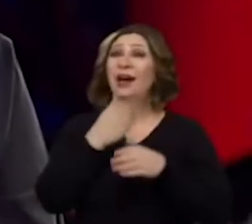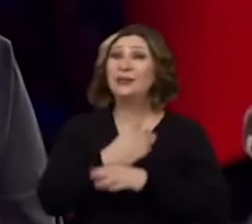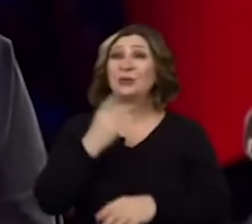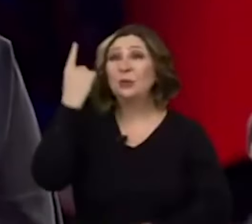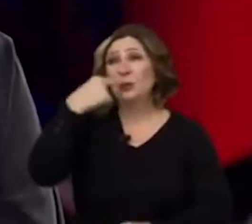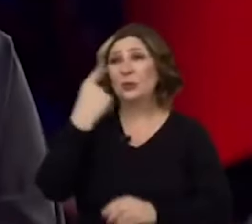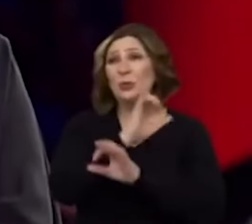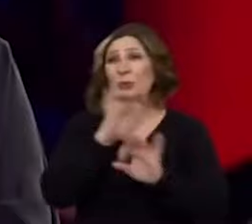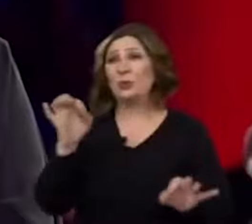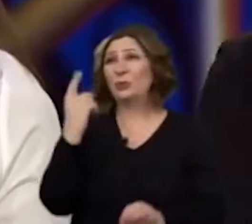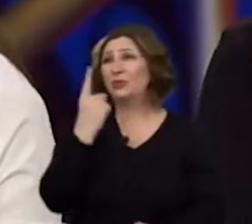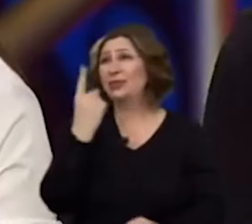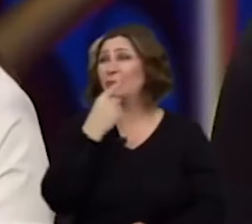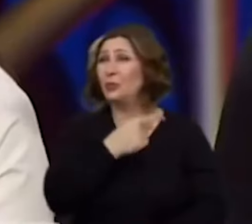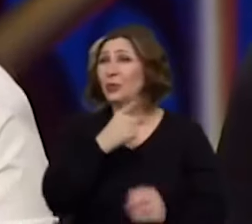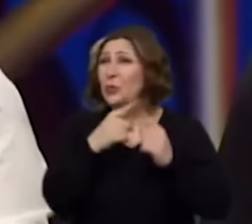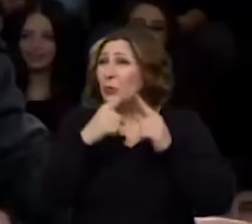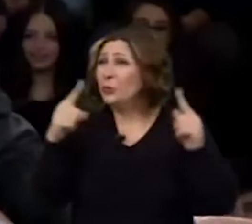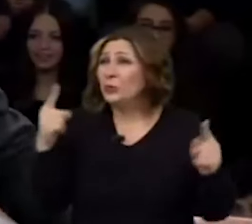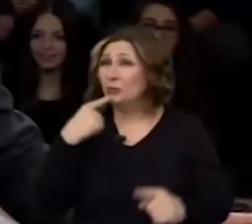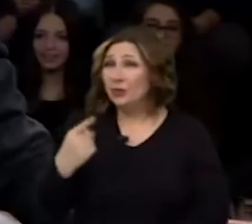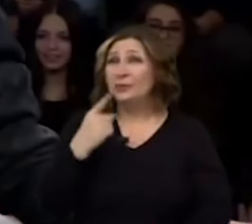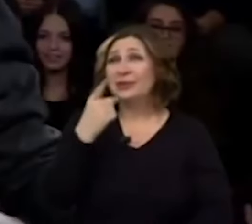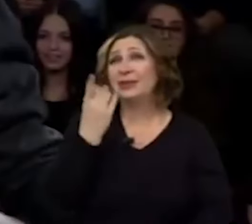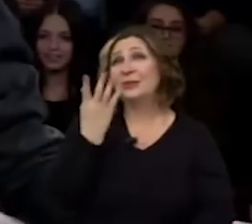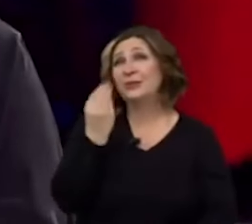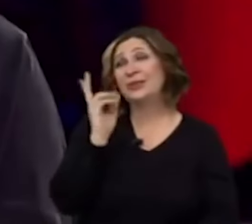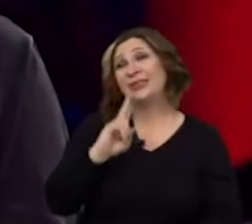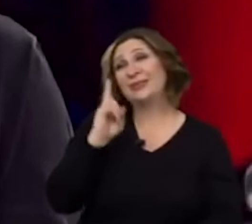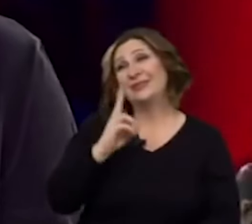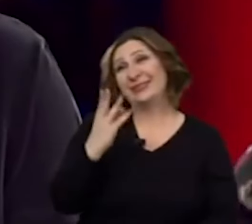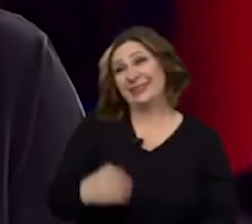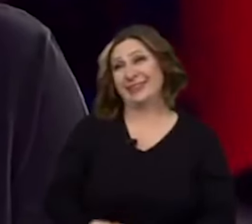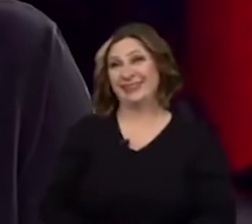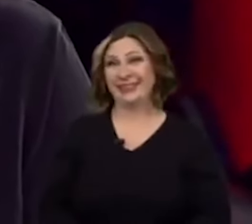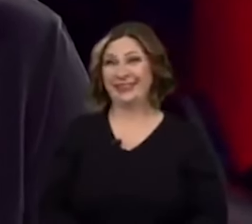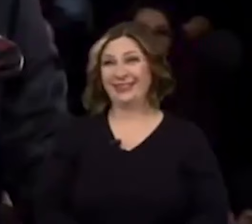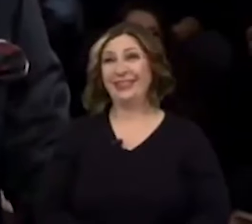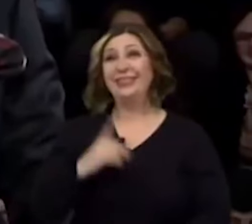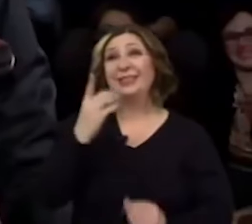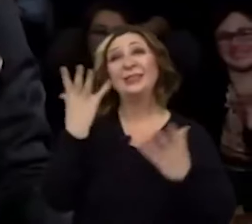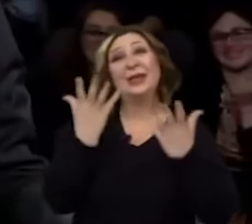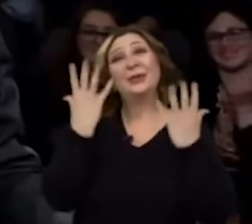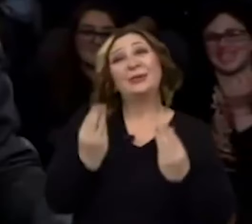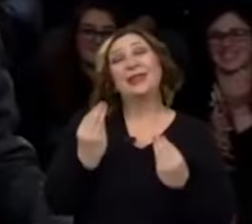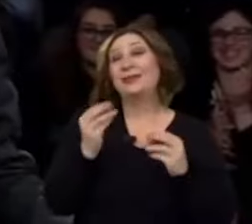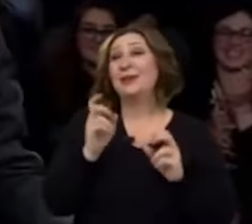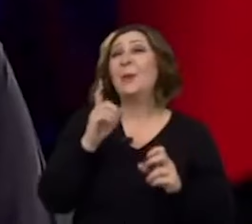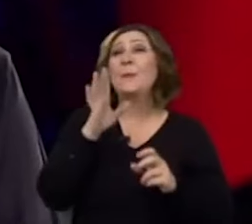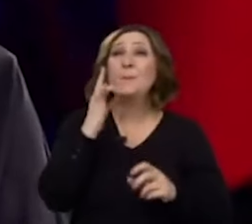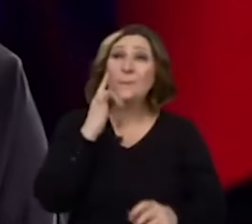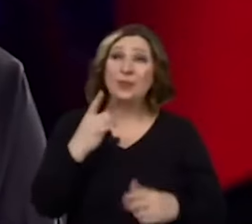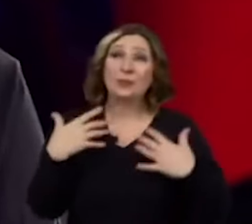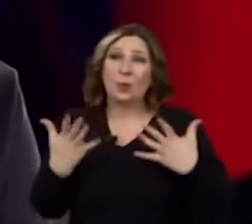hakikaten yüzsüz gibi bir şey. Bu kadar uzun söylenir mi? Sen çok daha güzel söyledin ve elbiselerini çok daha güzel dolduruyorsun. Ya, maşallah.